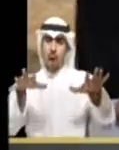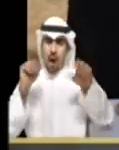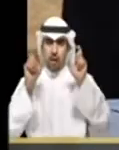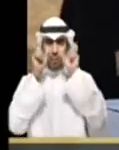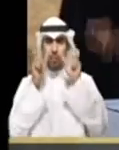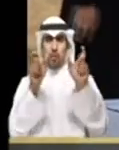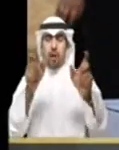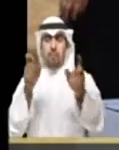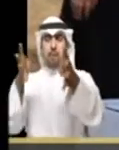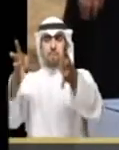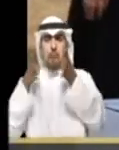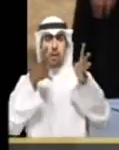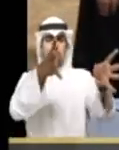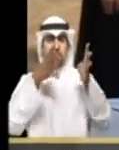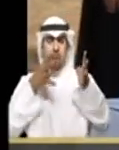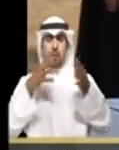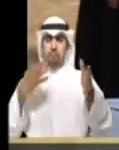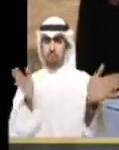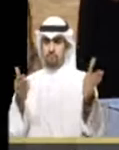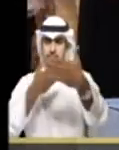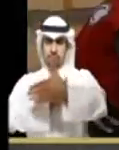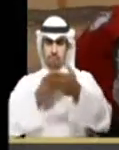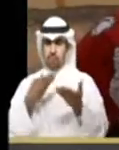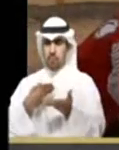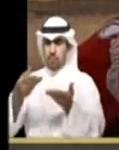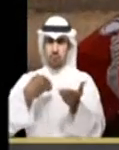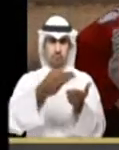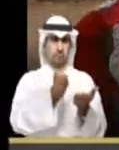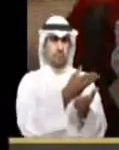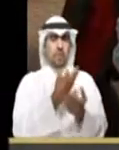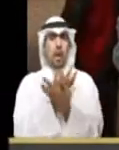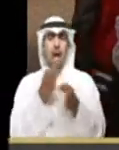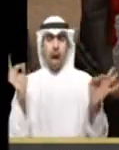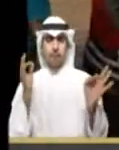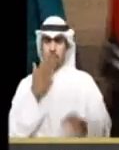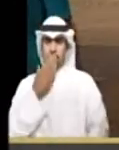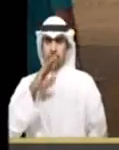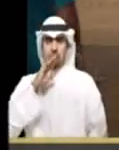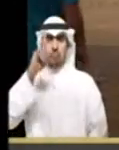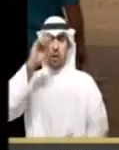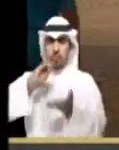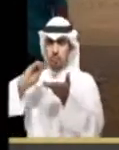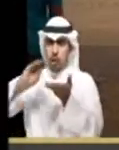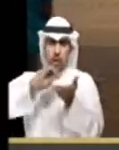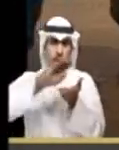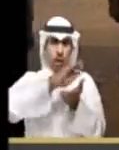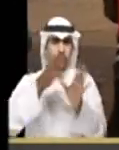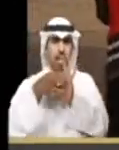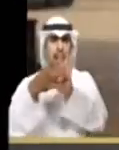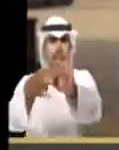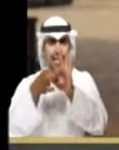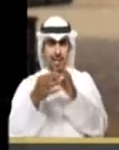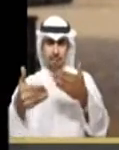على 2000 عائلة تضررت جراء ذلك الزلزال. عملية التوزيع تمت بالتنسيق مع الهلال الأحمر